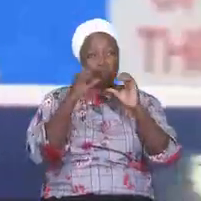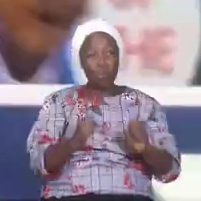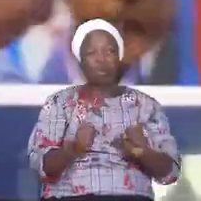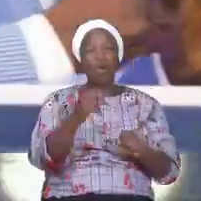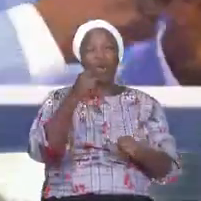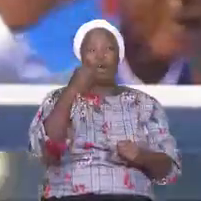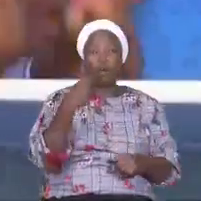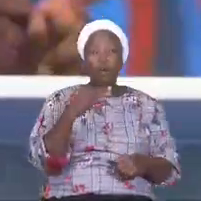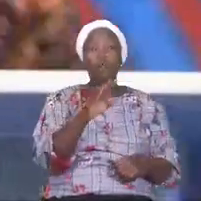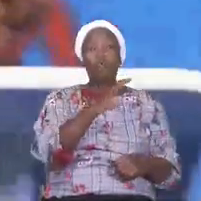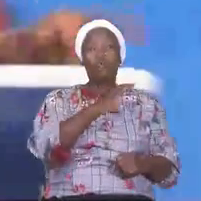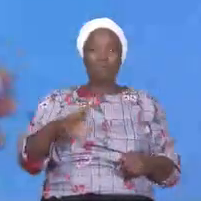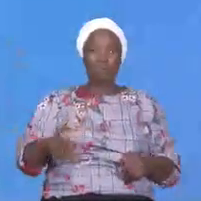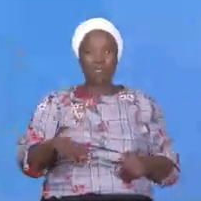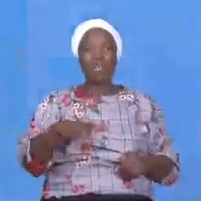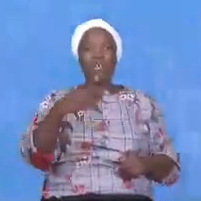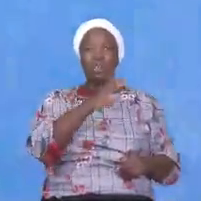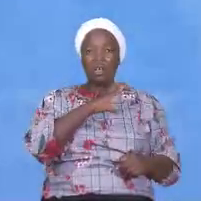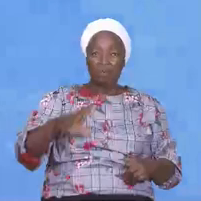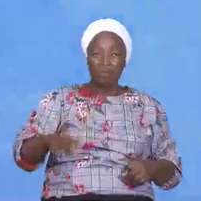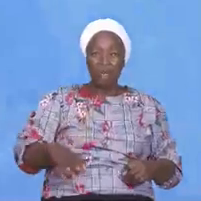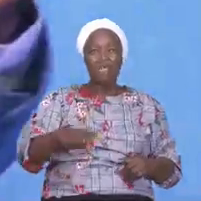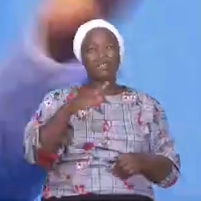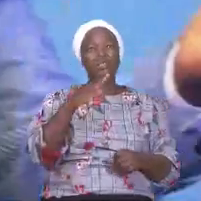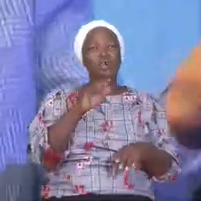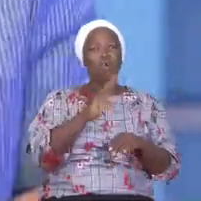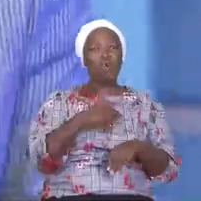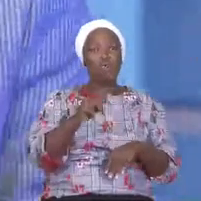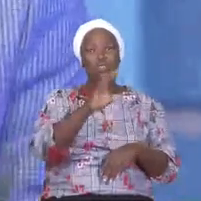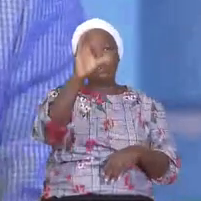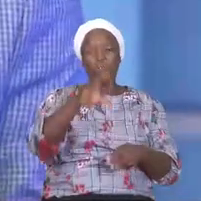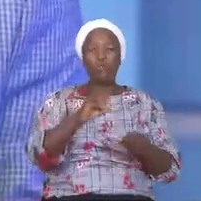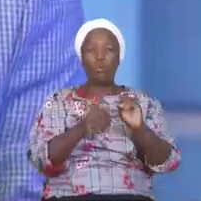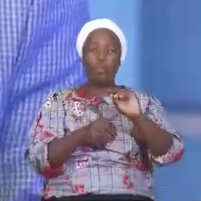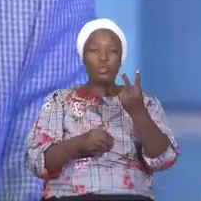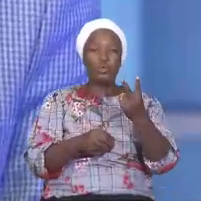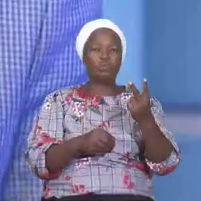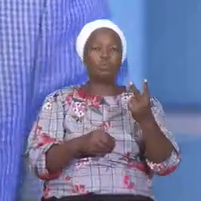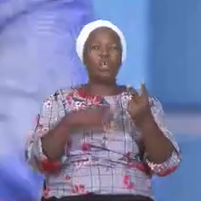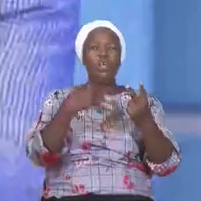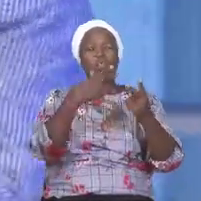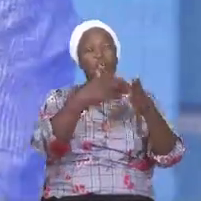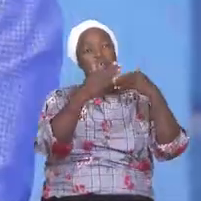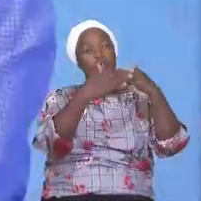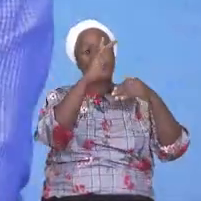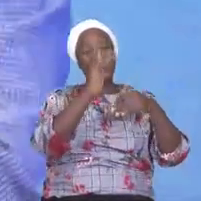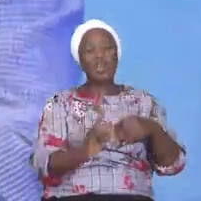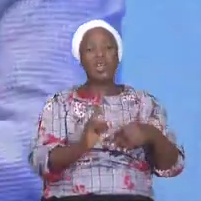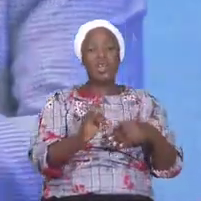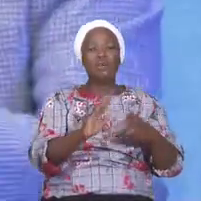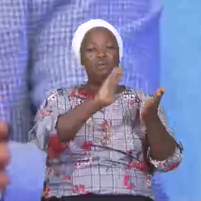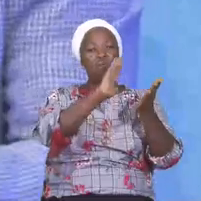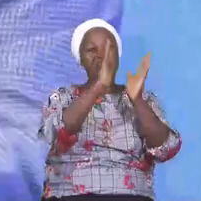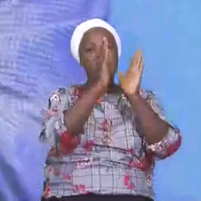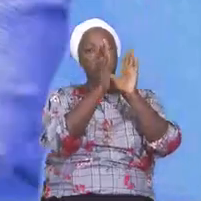tu as, il y a la puissance de guérison de Christ, le Christ de la croix. Deuxième